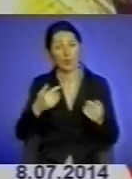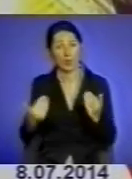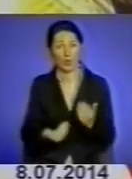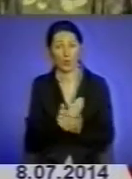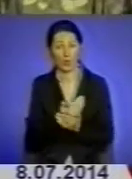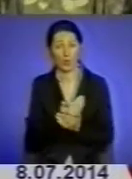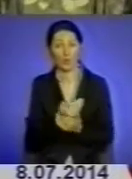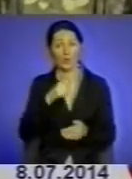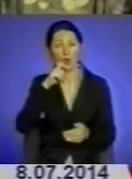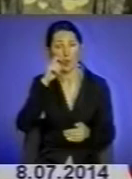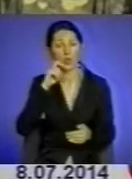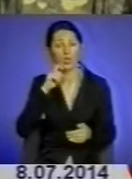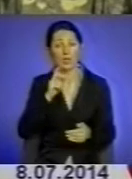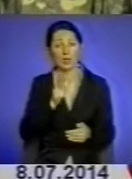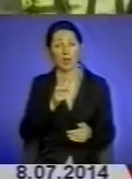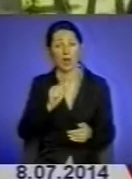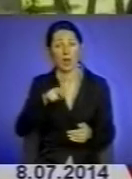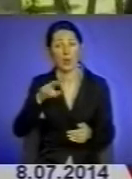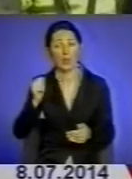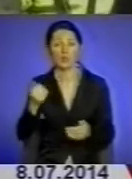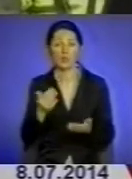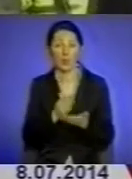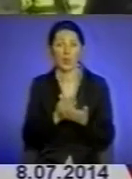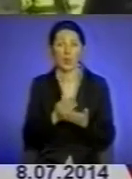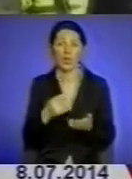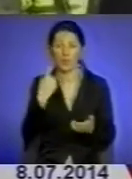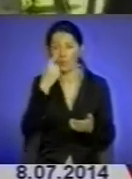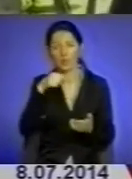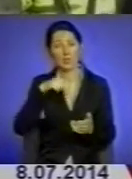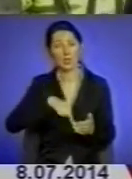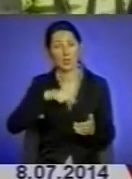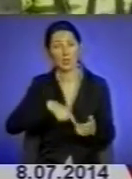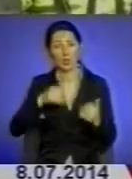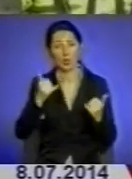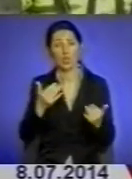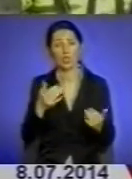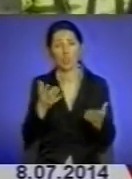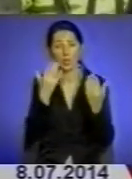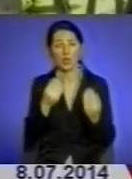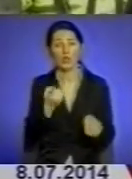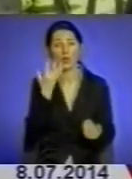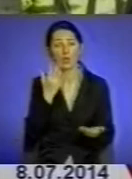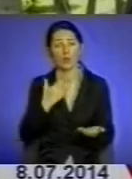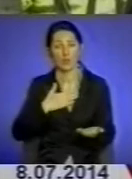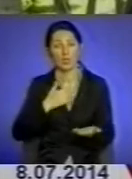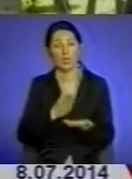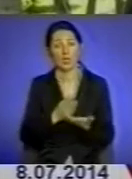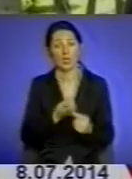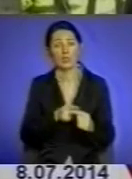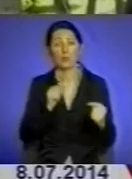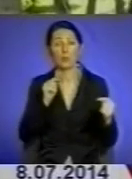проте українське набирає власних рис. Сьогоднішній день, коли ми переживаємо ці протистояння і